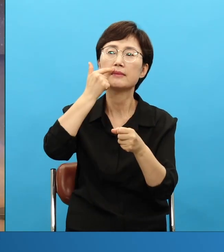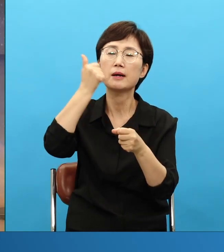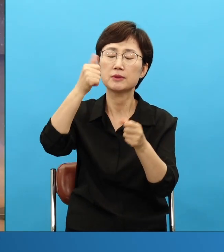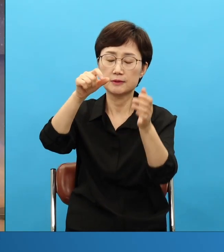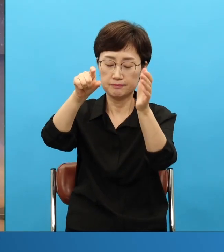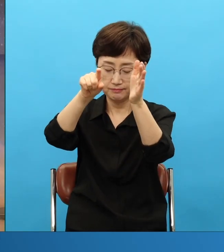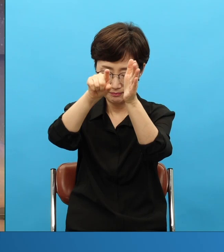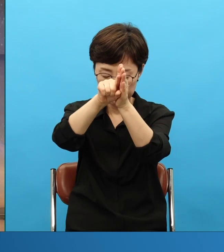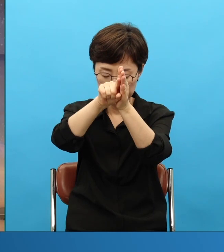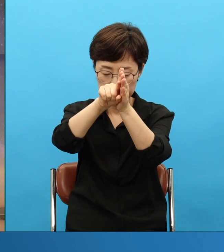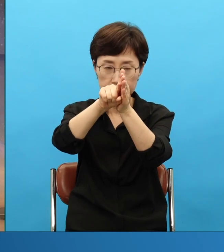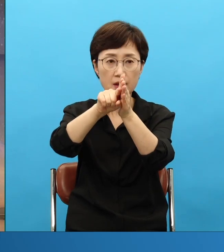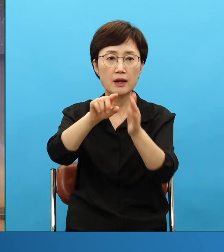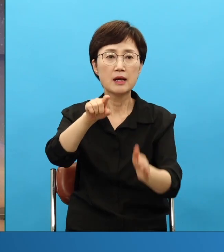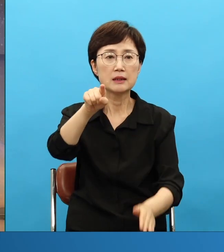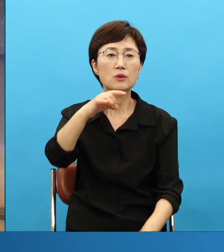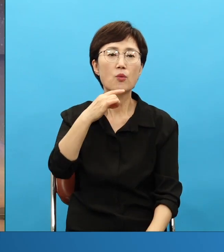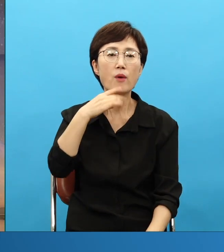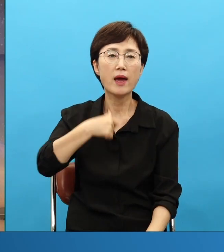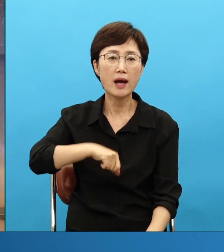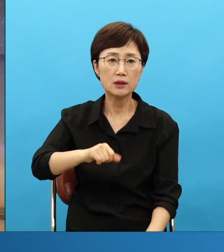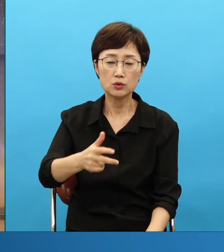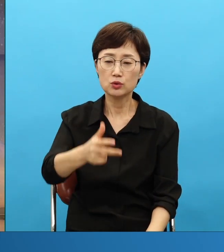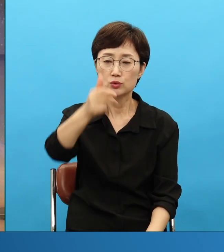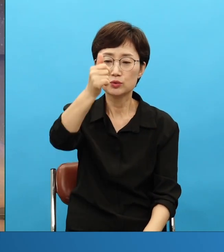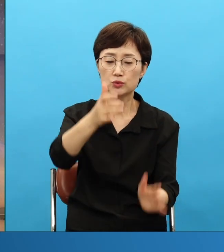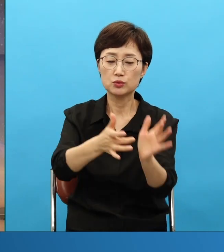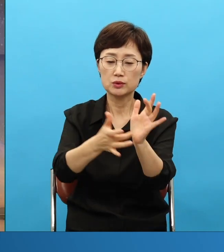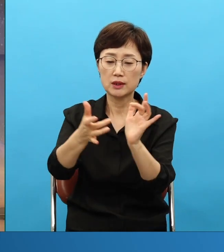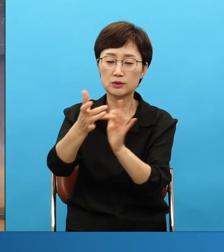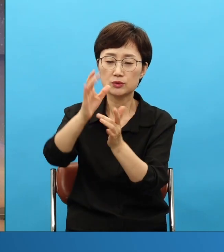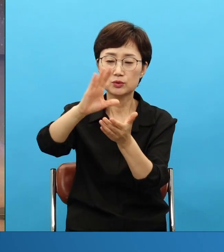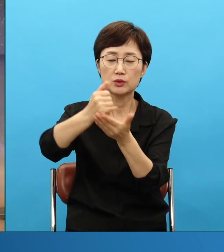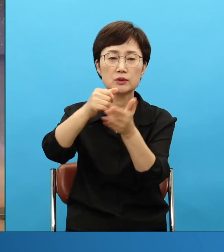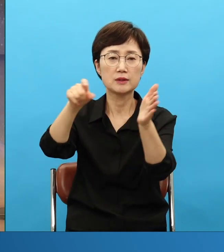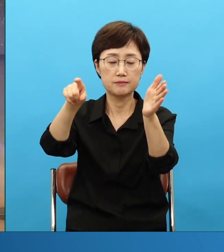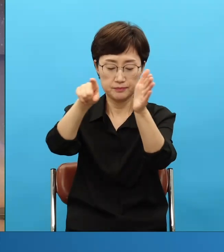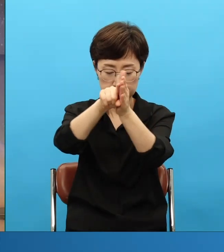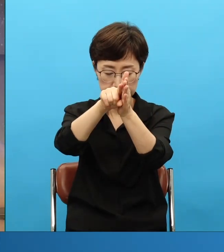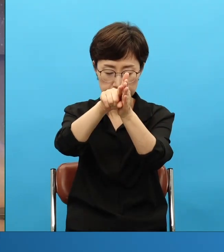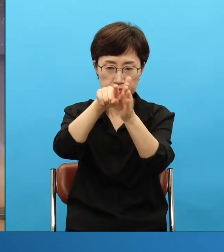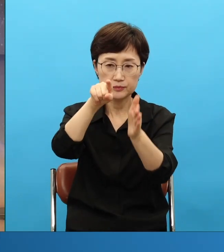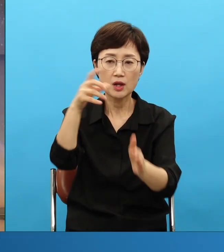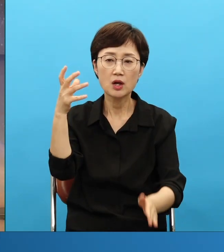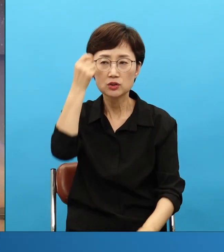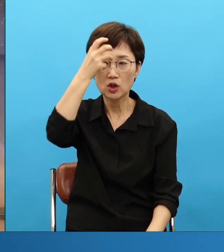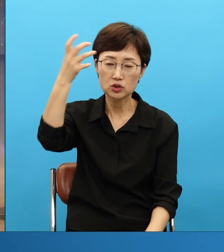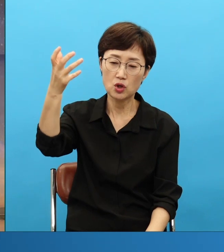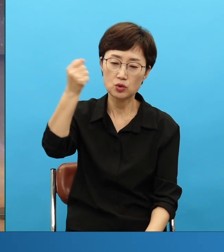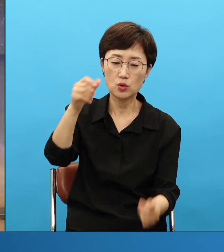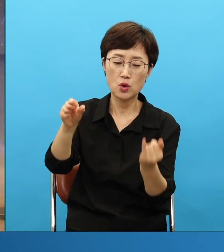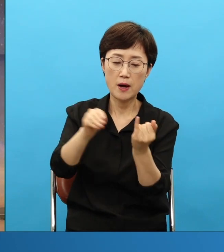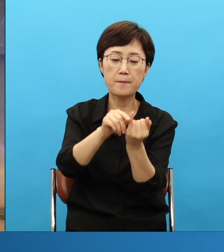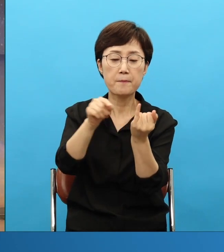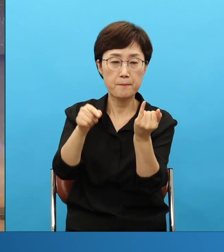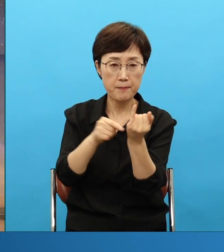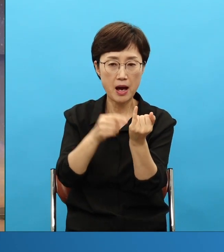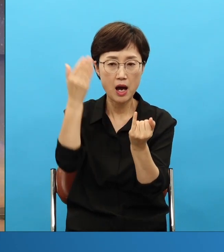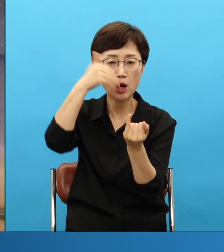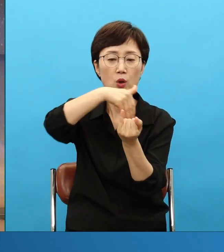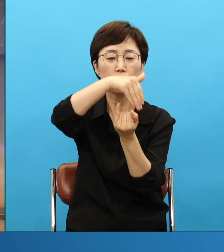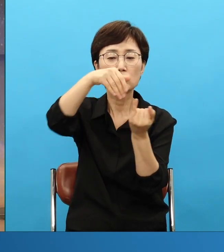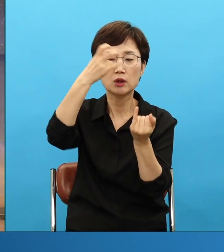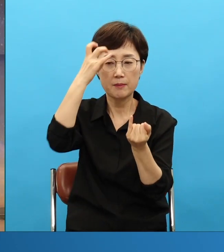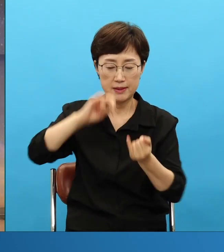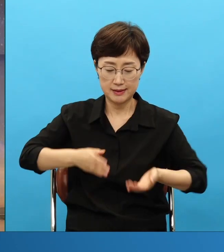만드신 하나님 아버지를 내가 그 아들 주 예수 그리스도를 믿사 이는 성령으로